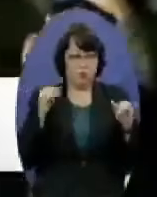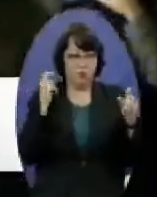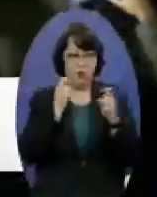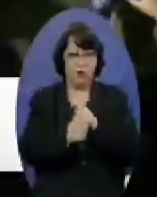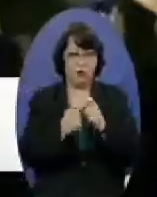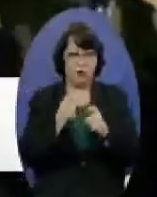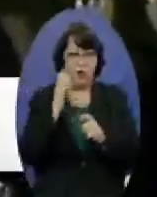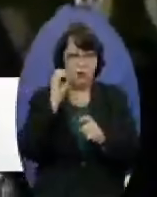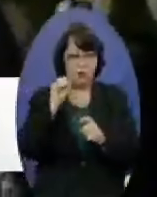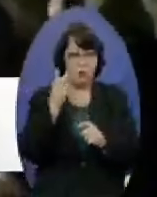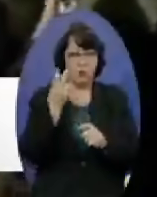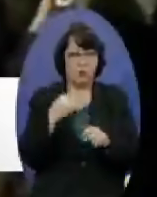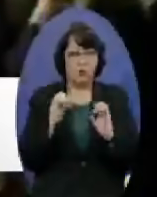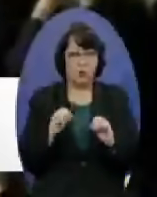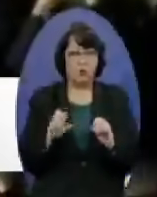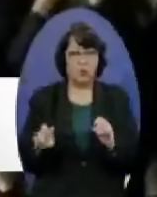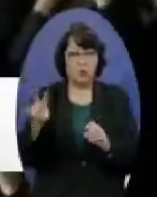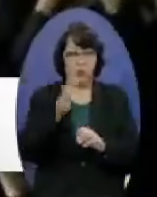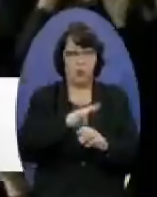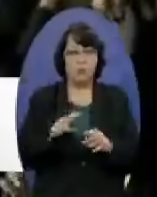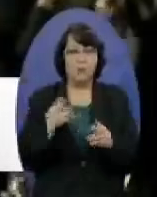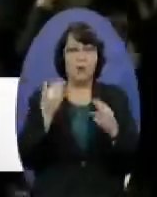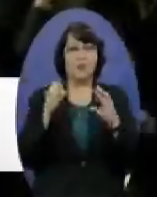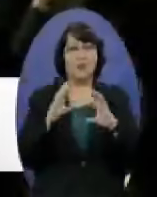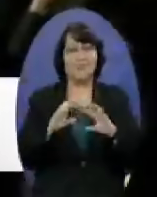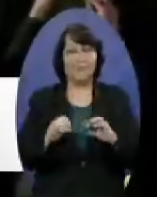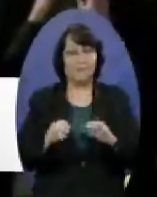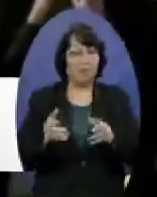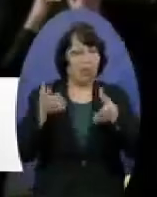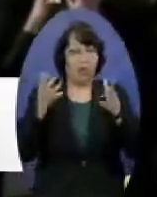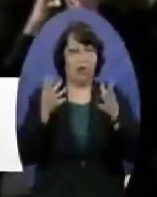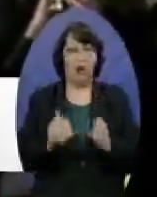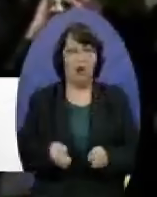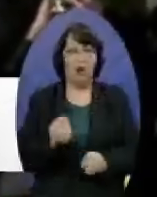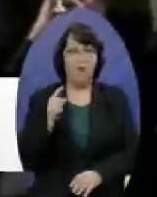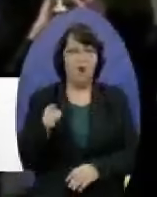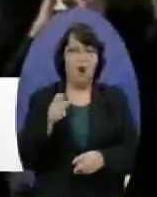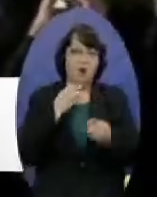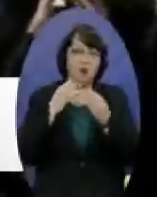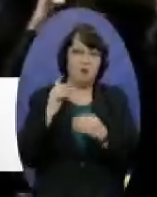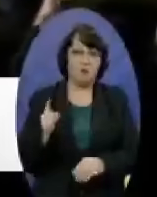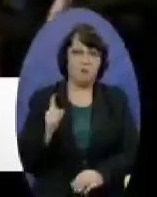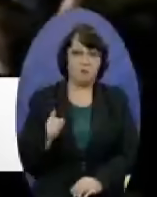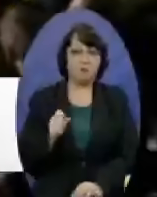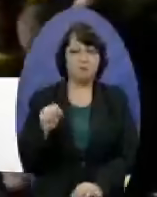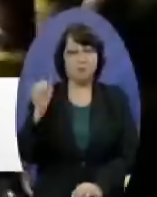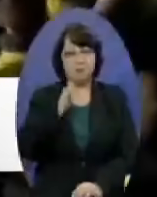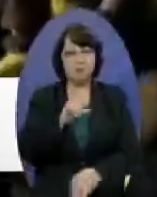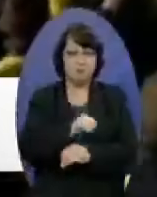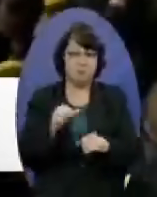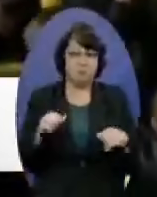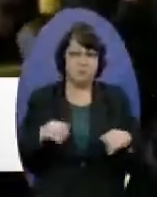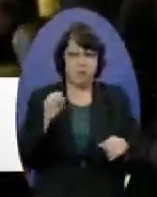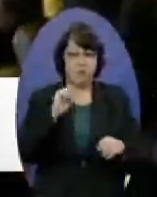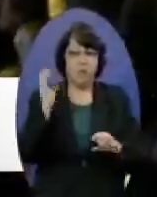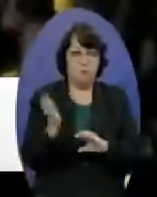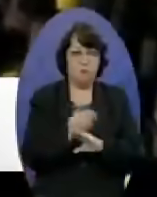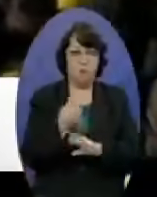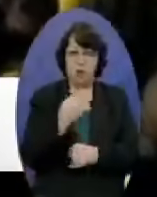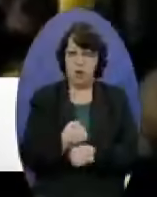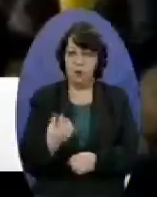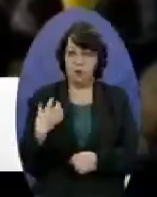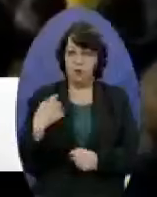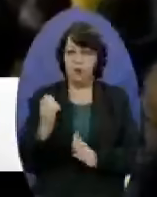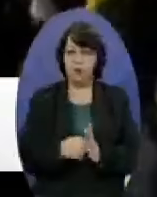бүс нутгийн байдлыг тогтворгүйжүүлсэн хэмээн шүүмжилж байна. За конгрессийн гишүүдийн хувьд Америкийн ард түмний аюулгүй байдлыг хангах үүрэгтэй